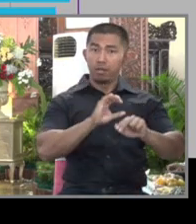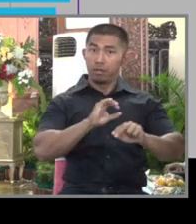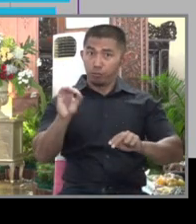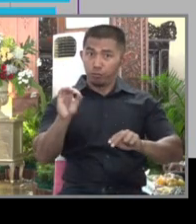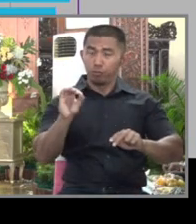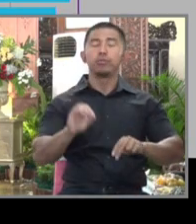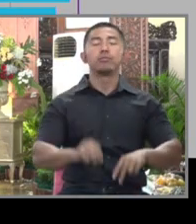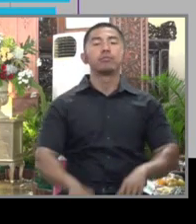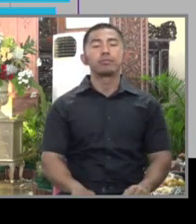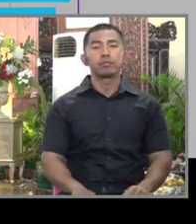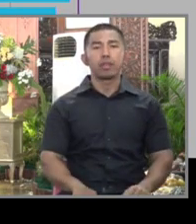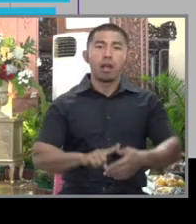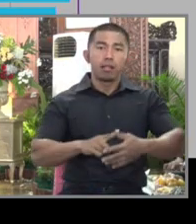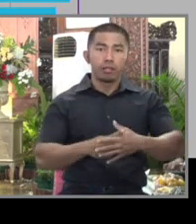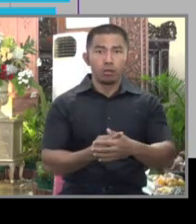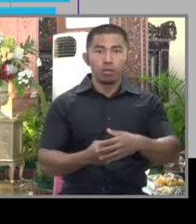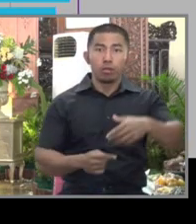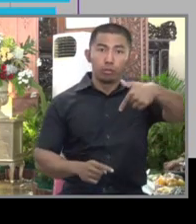90.801 jiwa atau